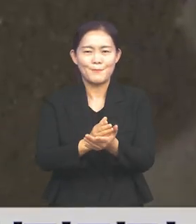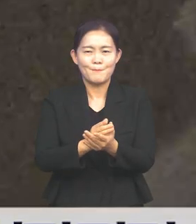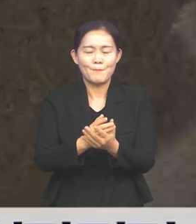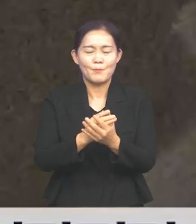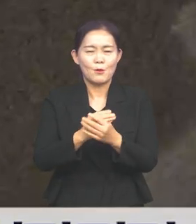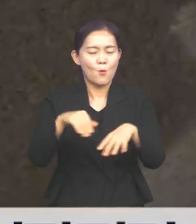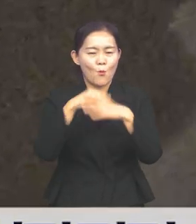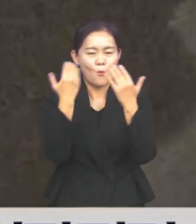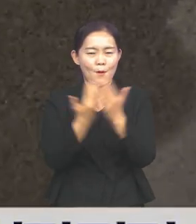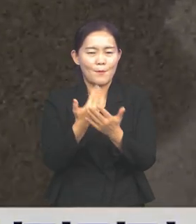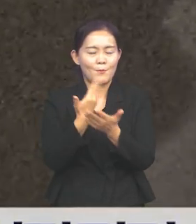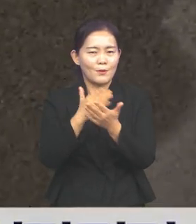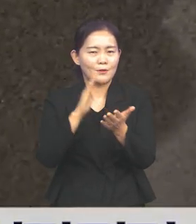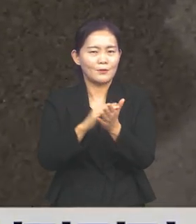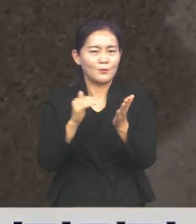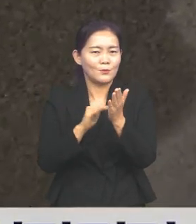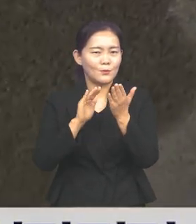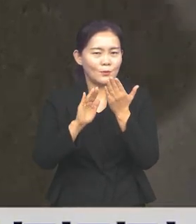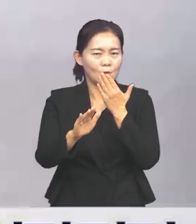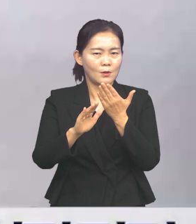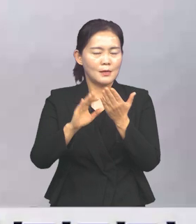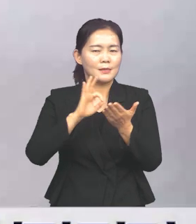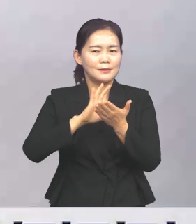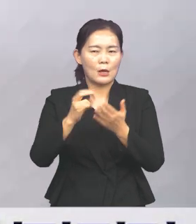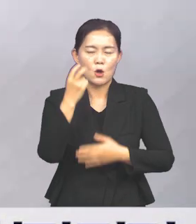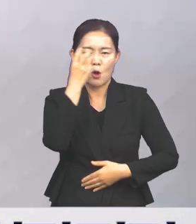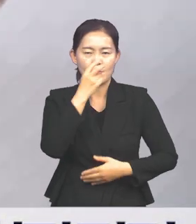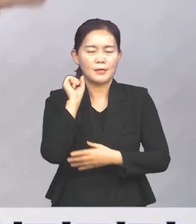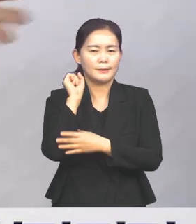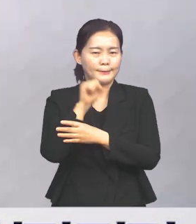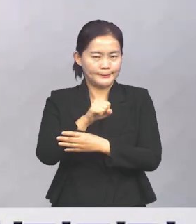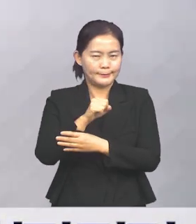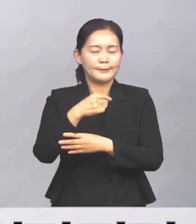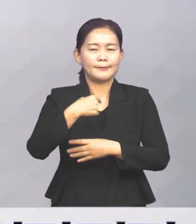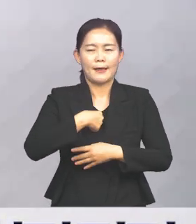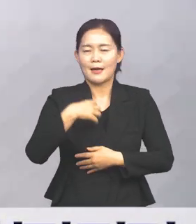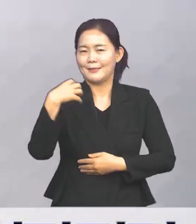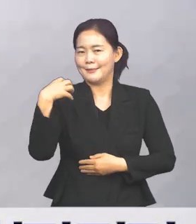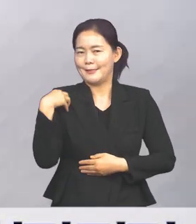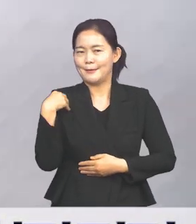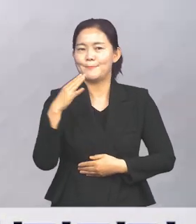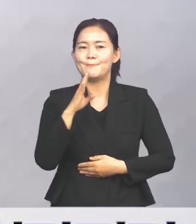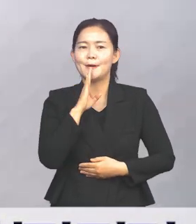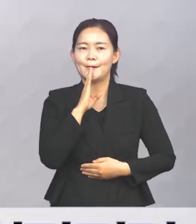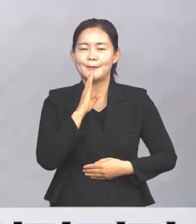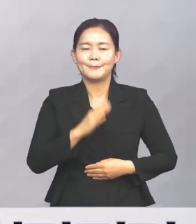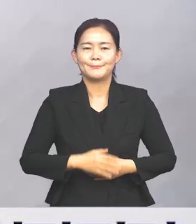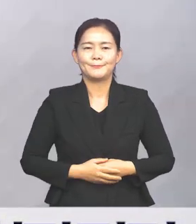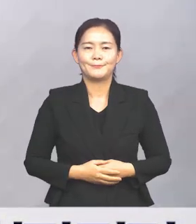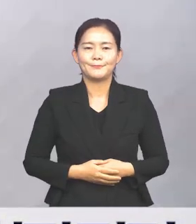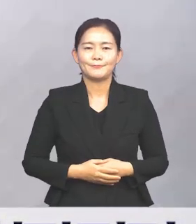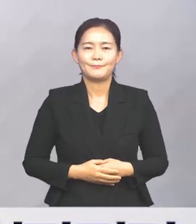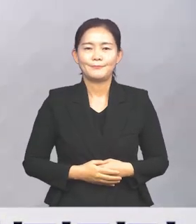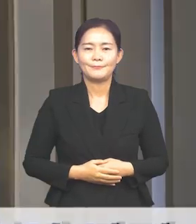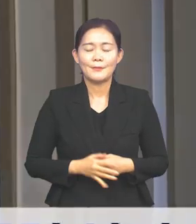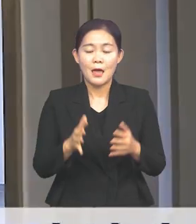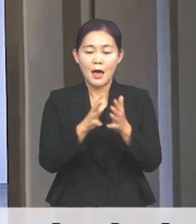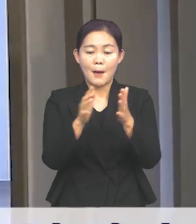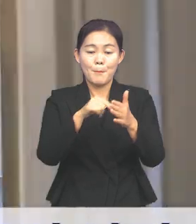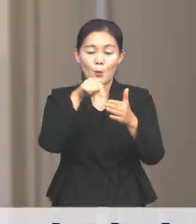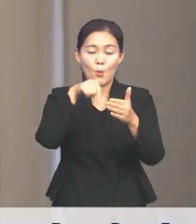발생하지 않도록 보수가 완벽하게 이뤄진 뒤에 사용 검사 승인을 할 것이며 시장인 제가 직접 챙길 것이라고